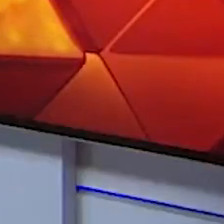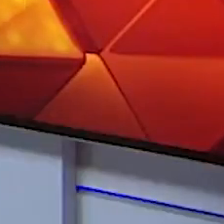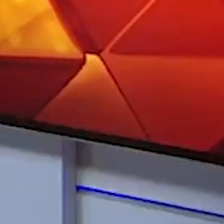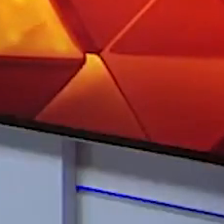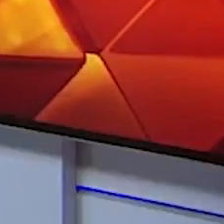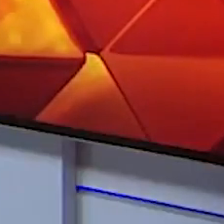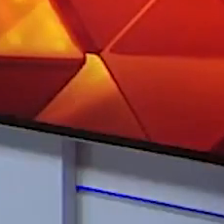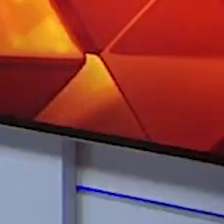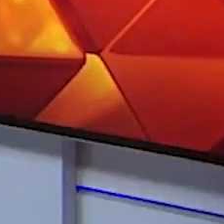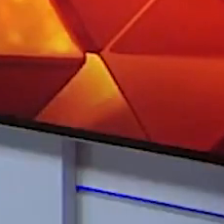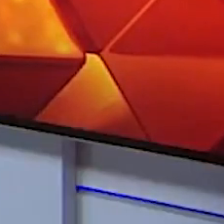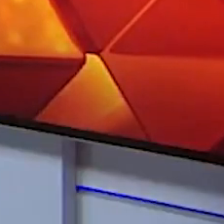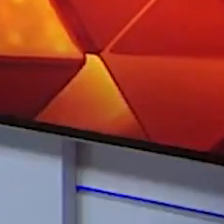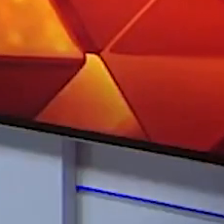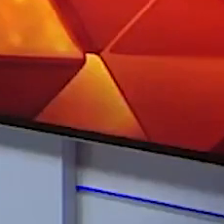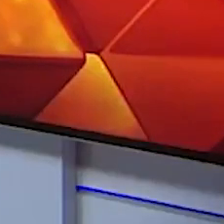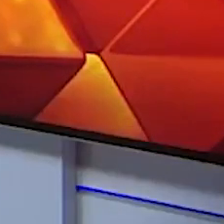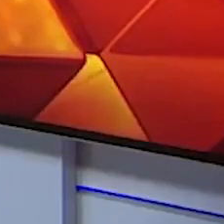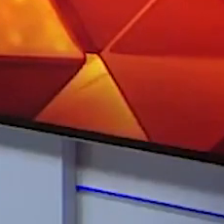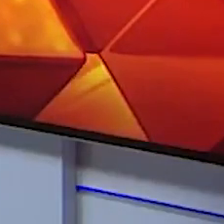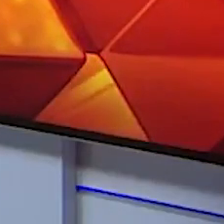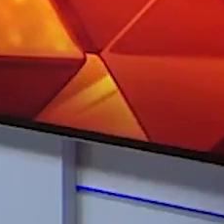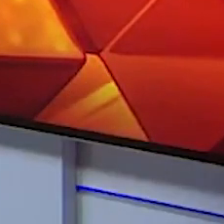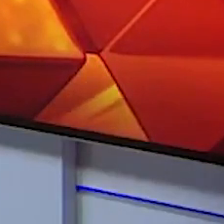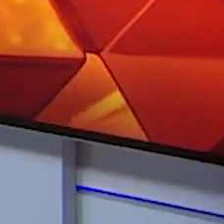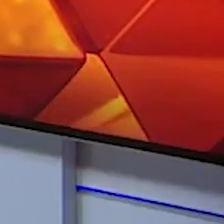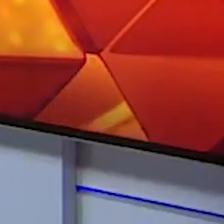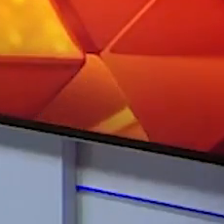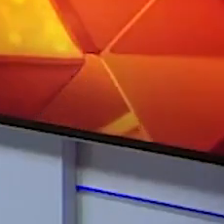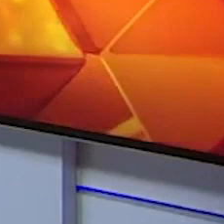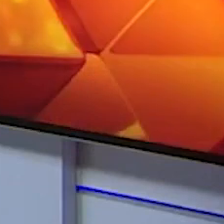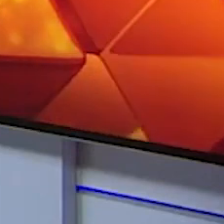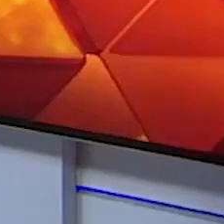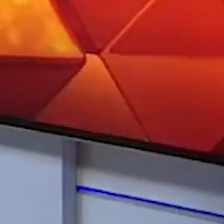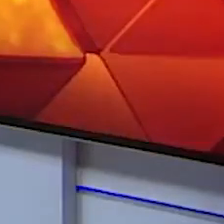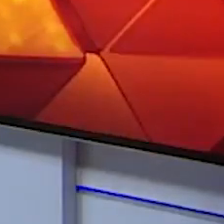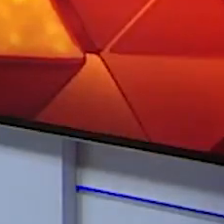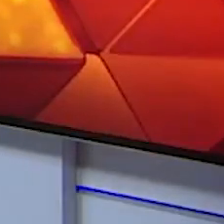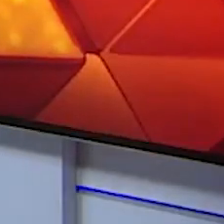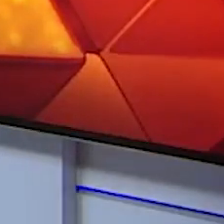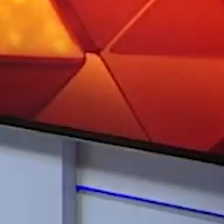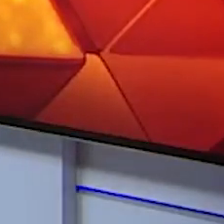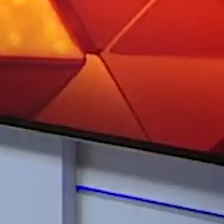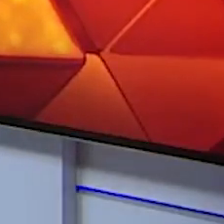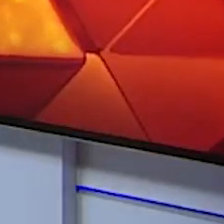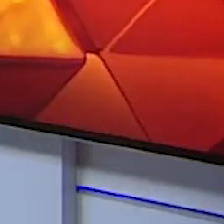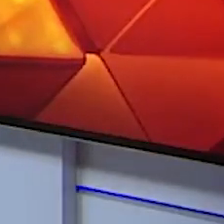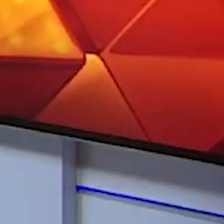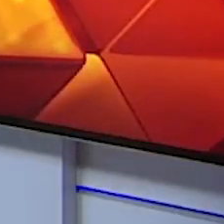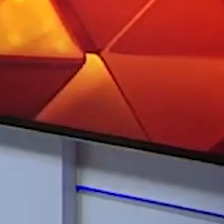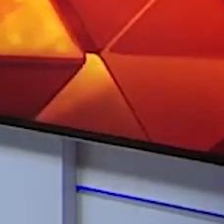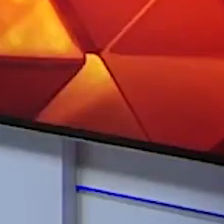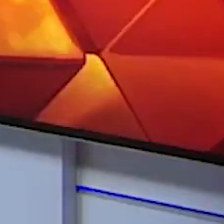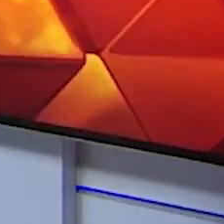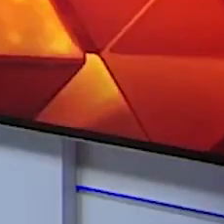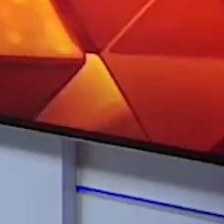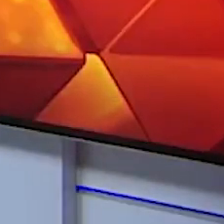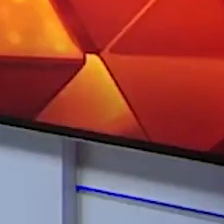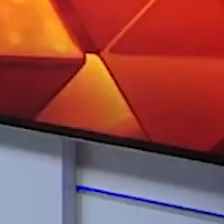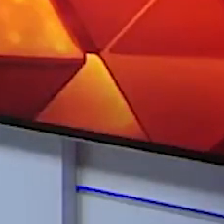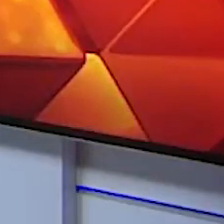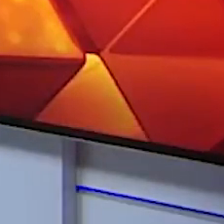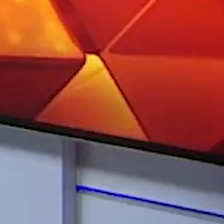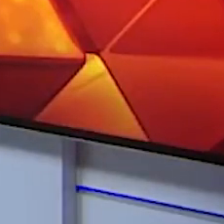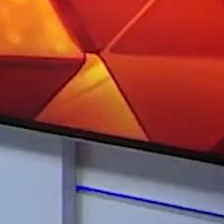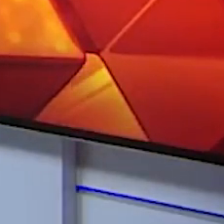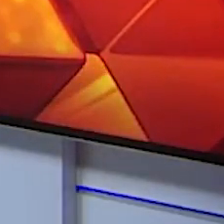Para sa mas mahabang chikahan, visit and subscribe to GMA Integrated News on YouTube. At para sa mga kapuso natin abroad, samahan niyo